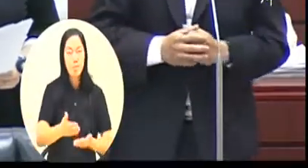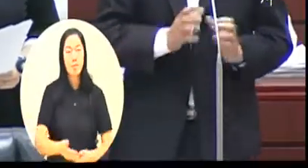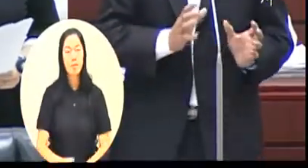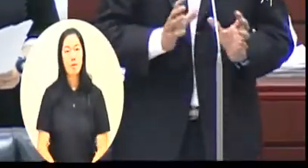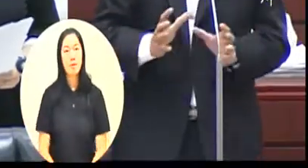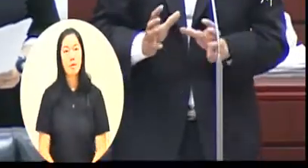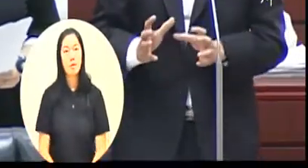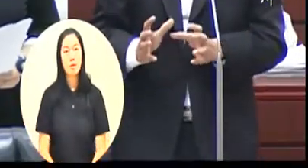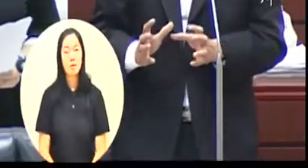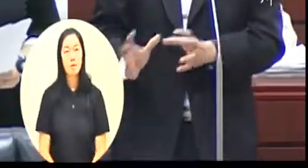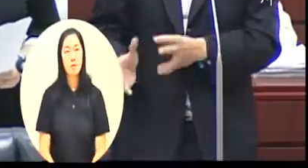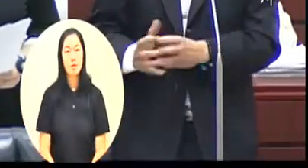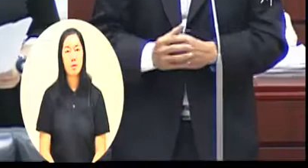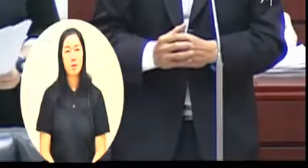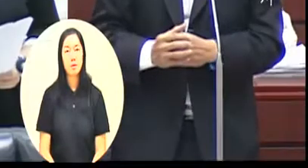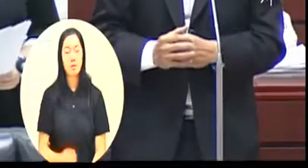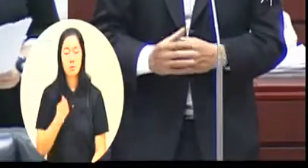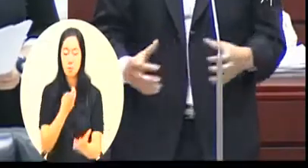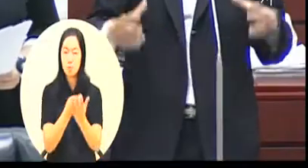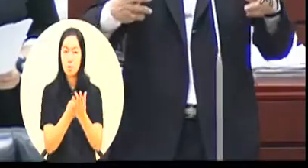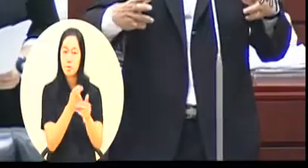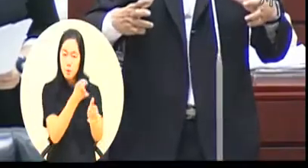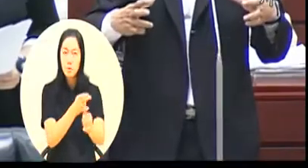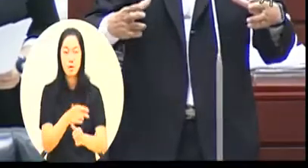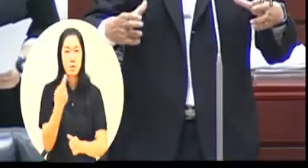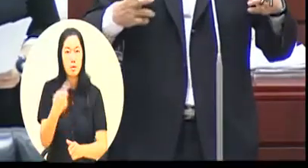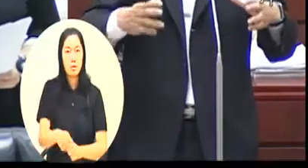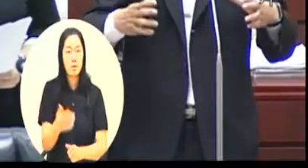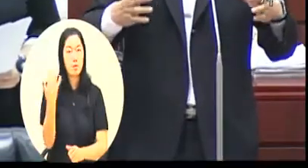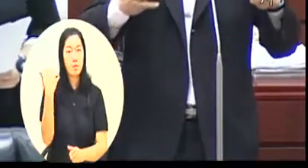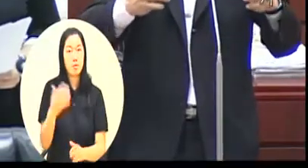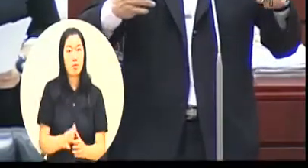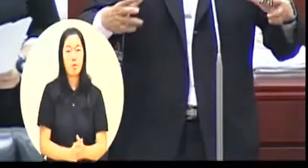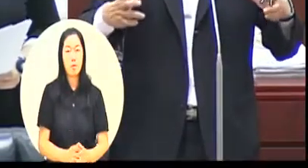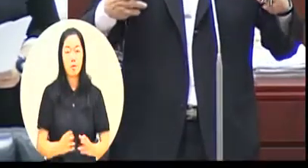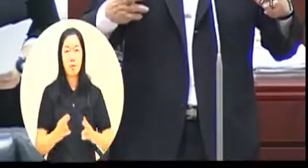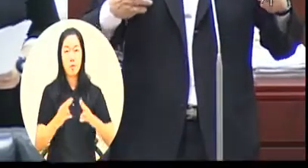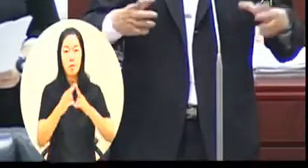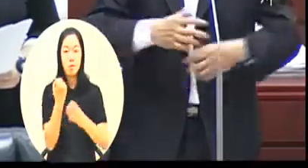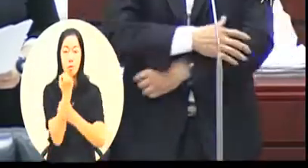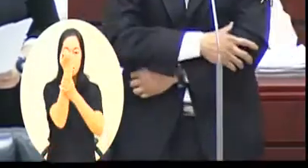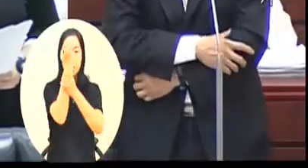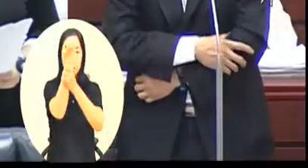厂商，这个部分我们会严格要求，那包含支架很多支架的